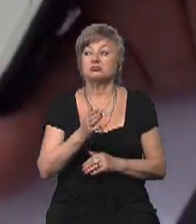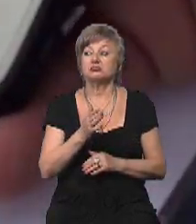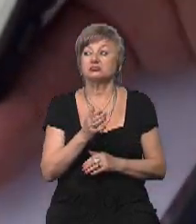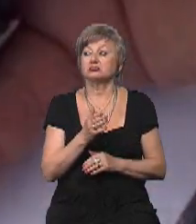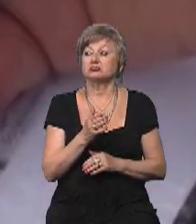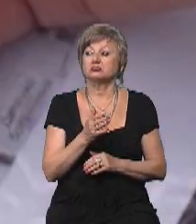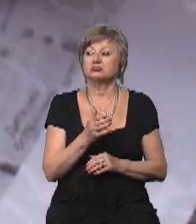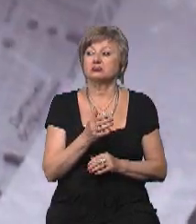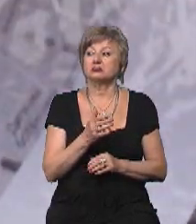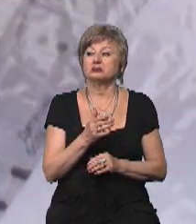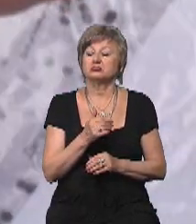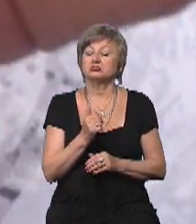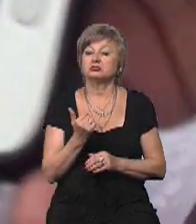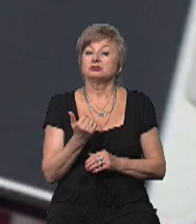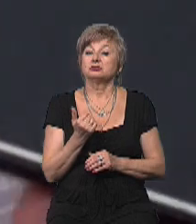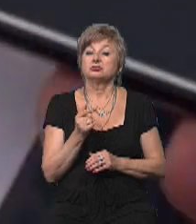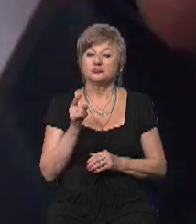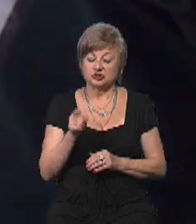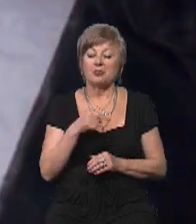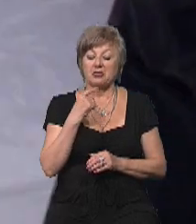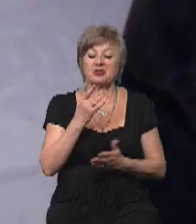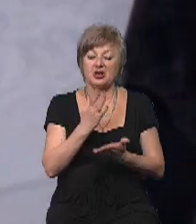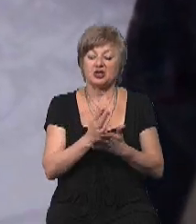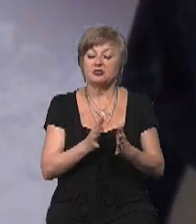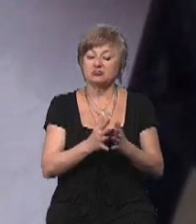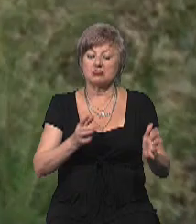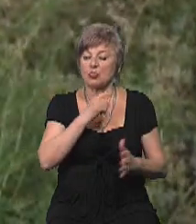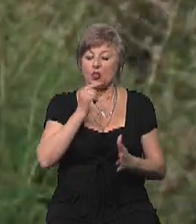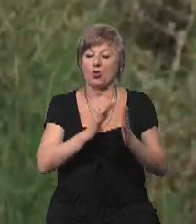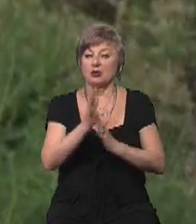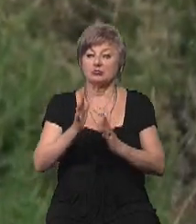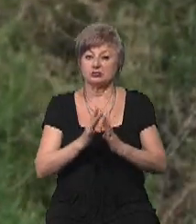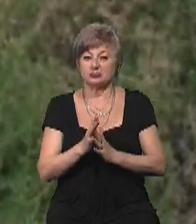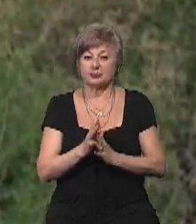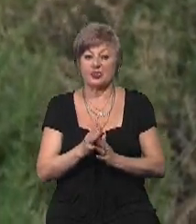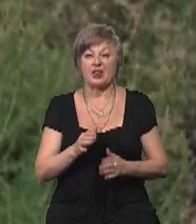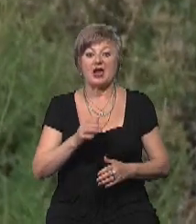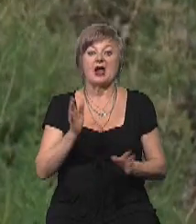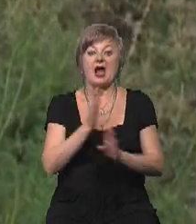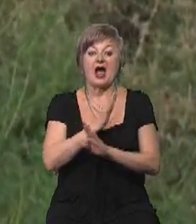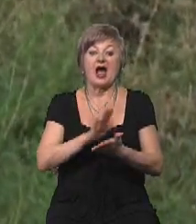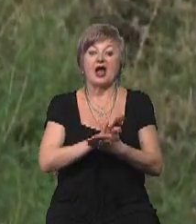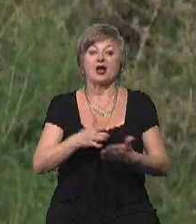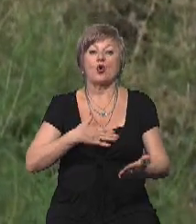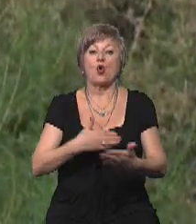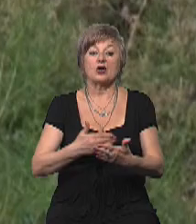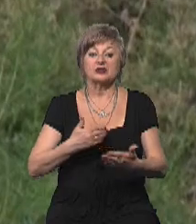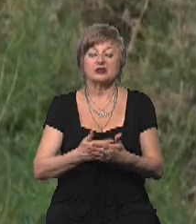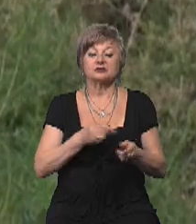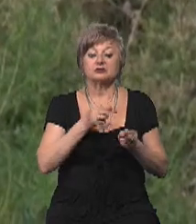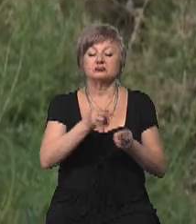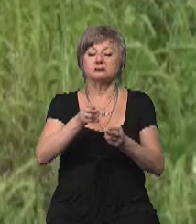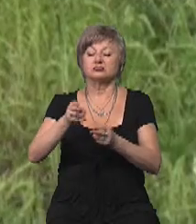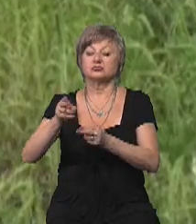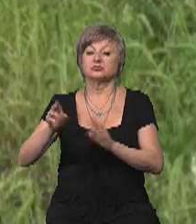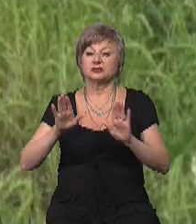над Подпорожнянку, були скарги, що тут дуже велика кількість амброзії, подивимося, що там. Екоактивісти об'їжджають декілька локацій в різних районах